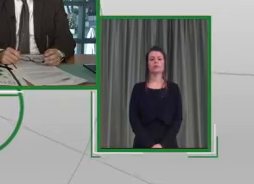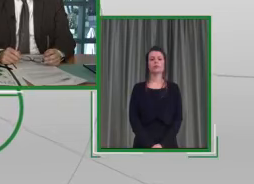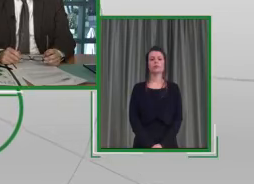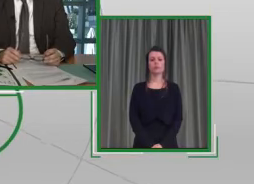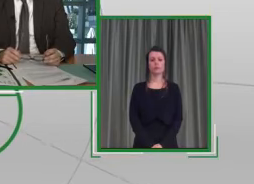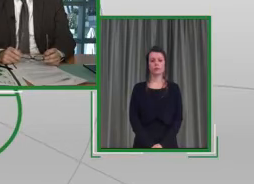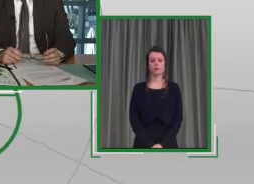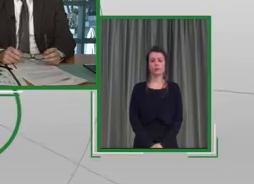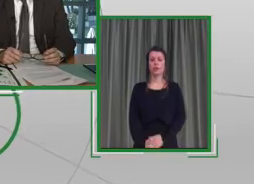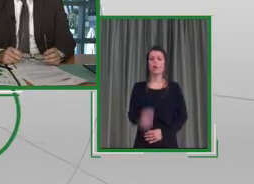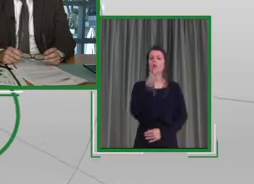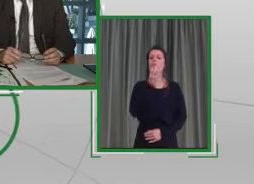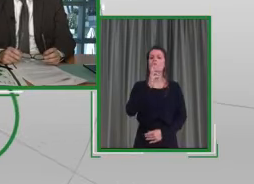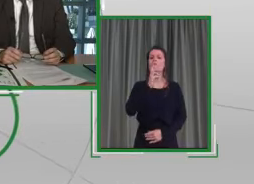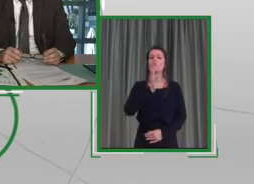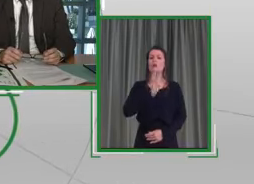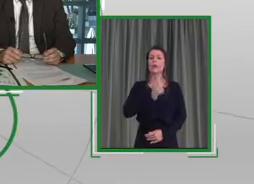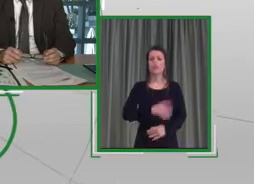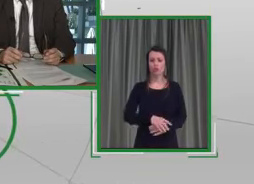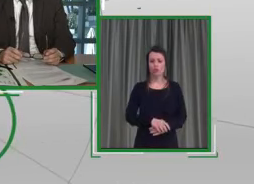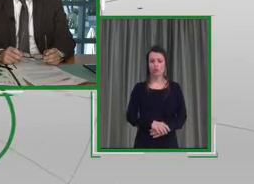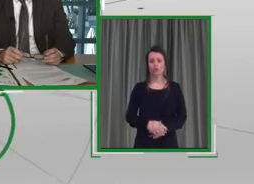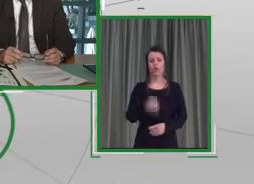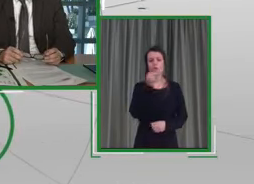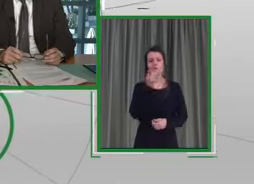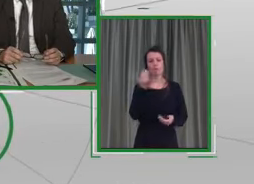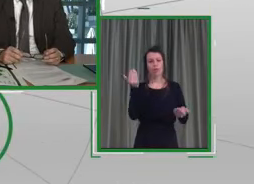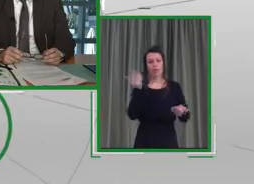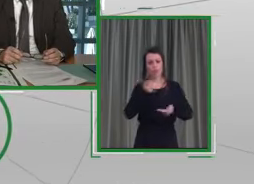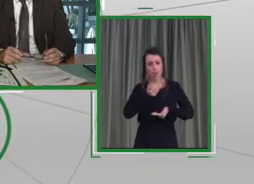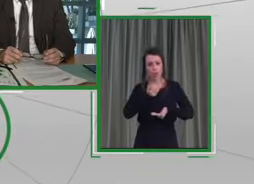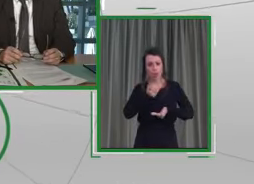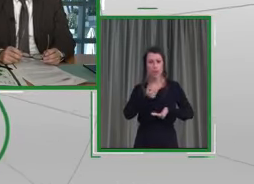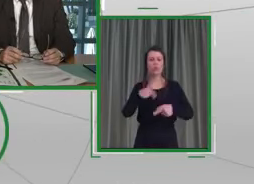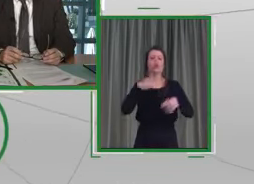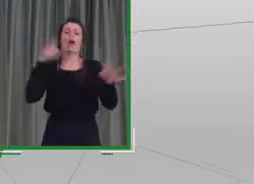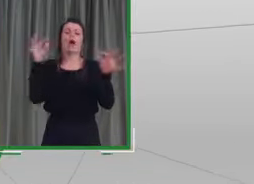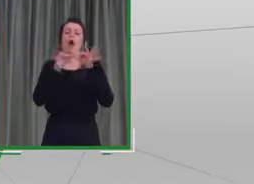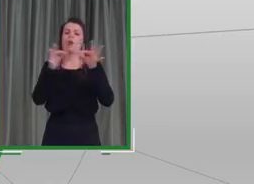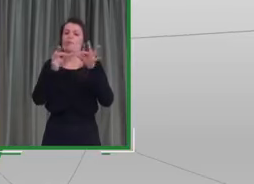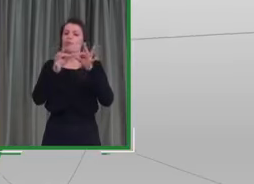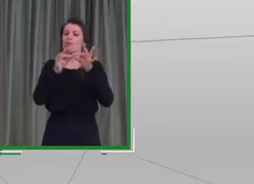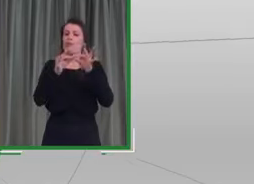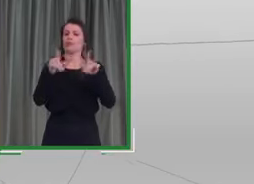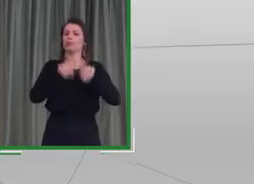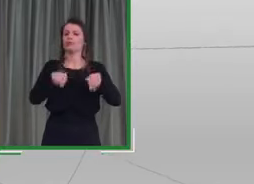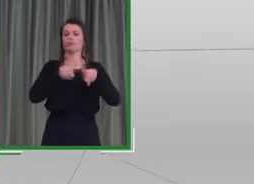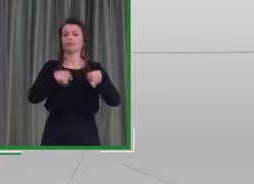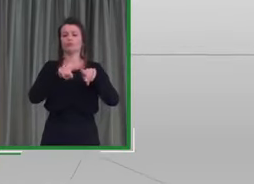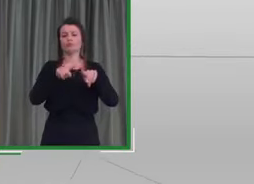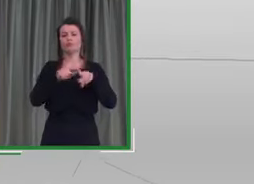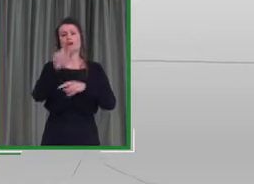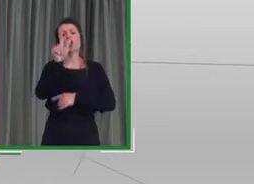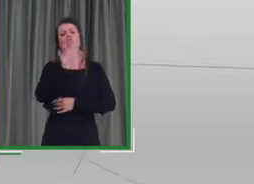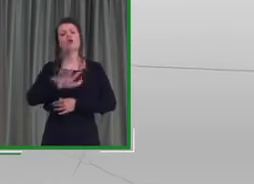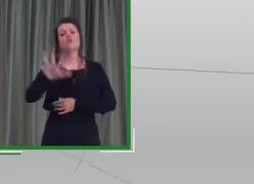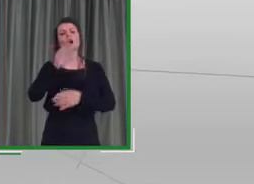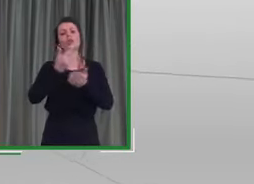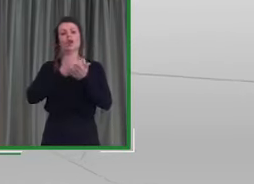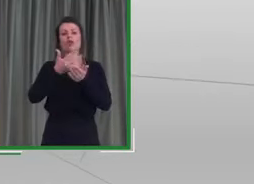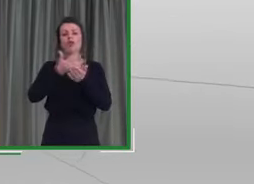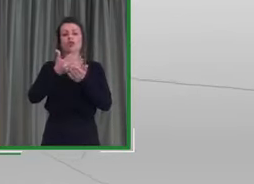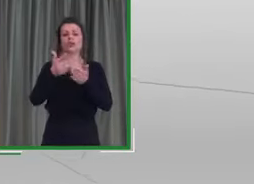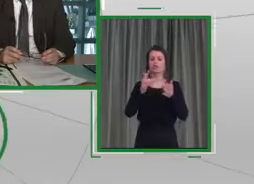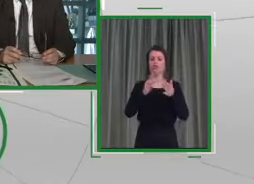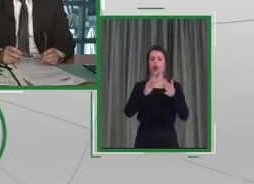buon pomeriggio tutti al consueto appuntamento con lombardia notizie online oggi con noi